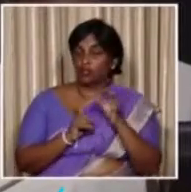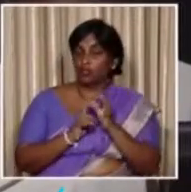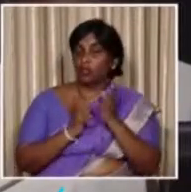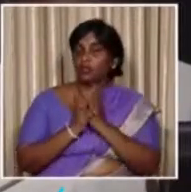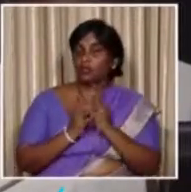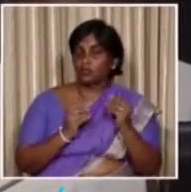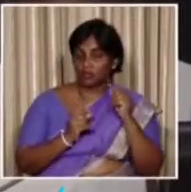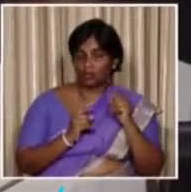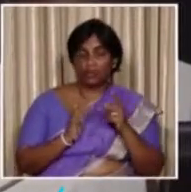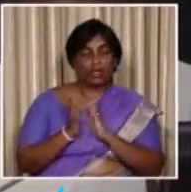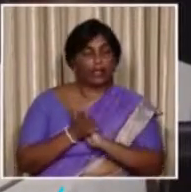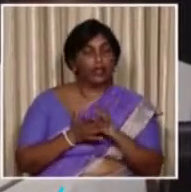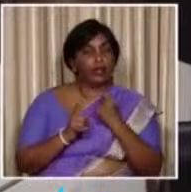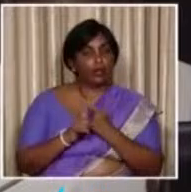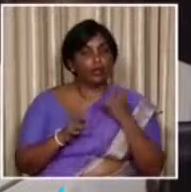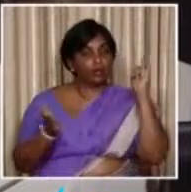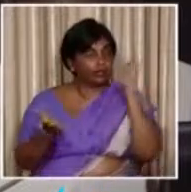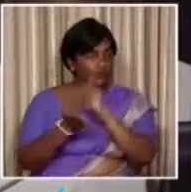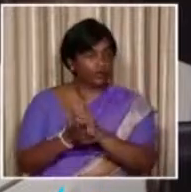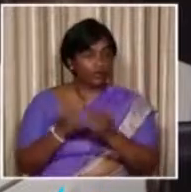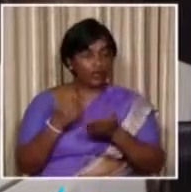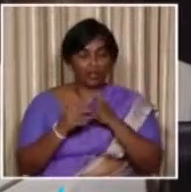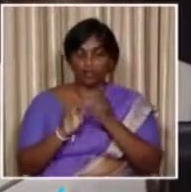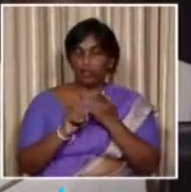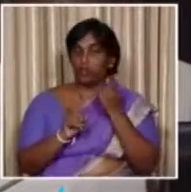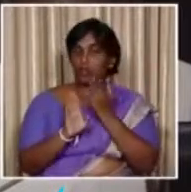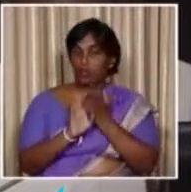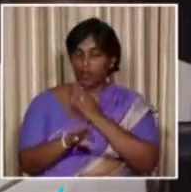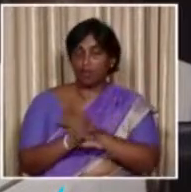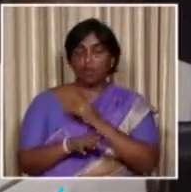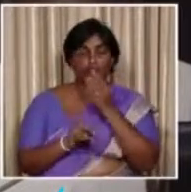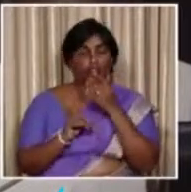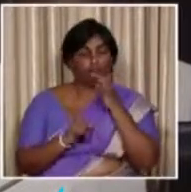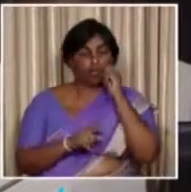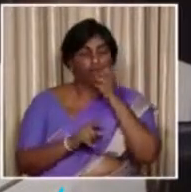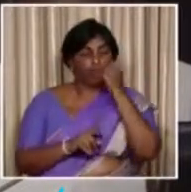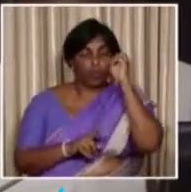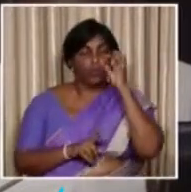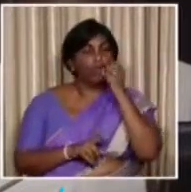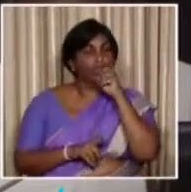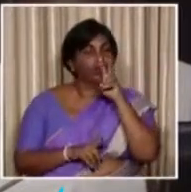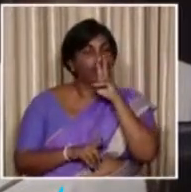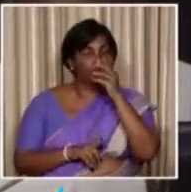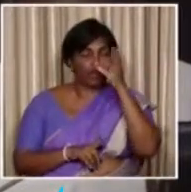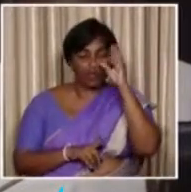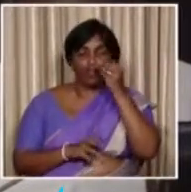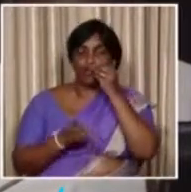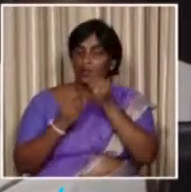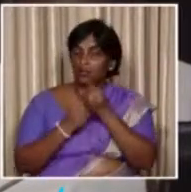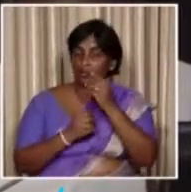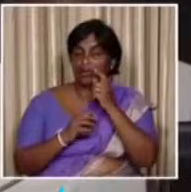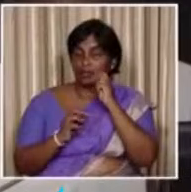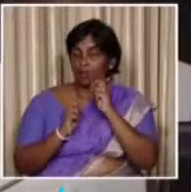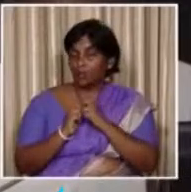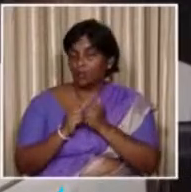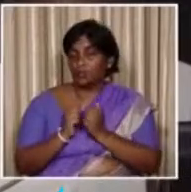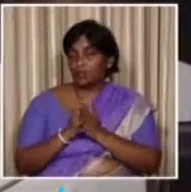दरिद्रता हिंगुरा गोडट गुवंतर मूलवा हदन इसल मे मिनसुन बेल तुन का मे मिनसुगे दैवन प्रश्न